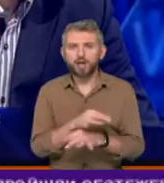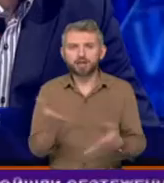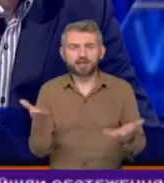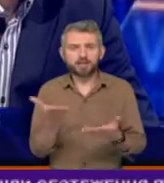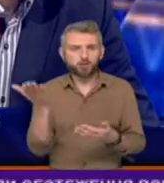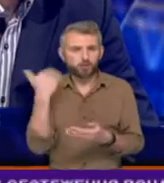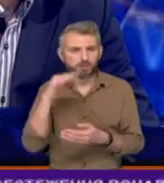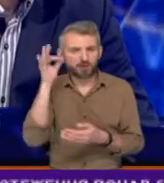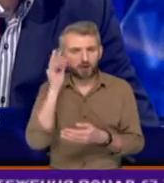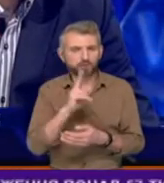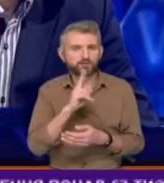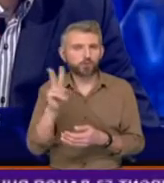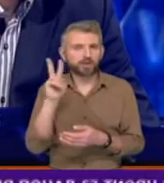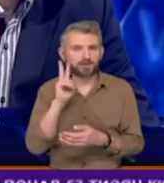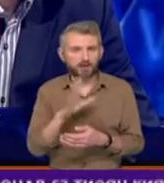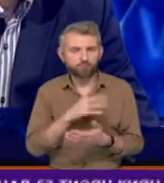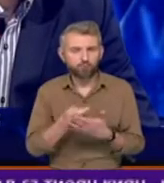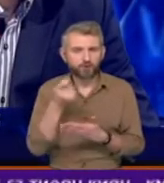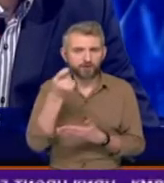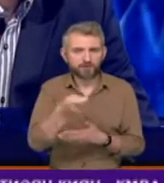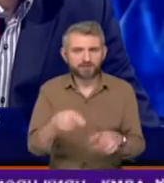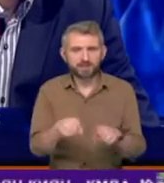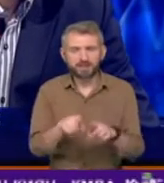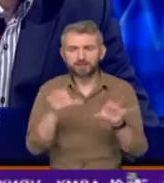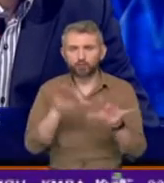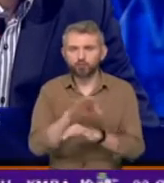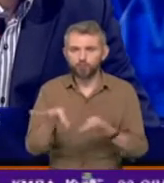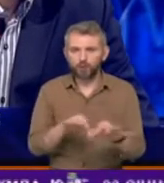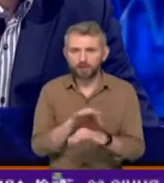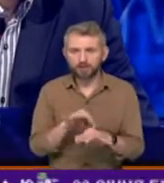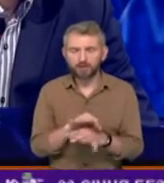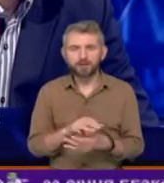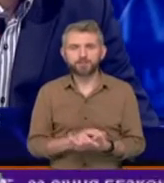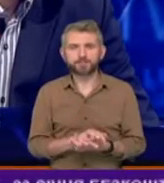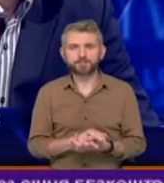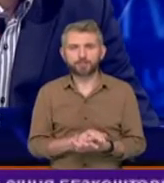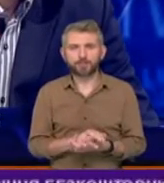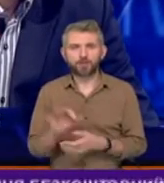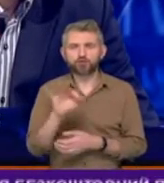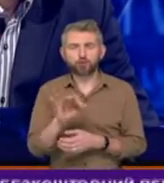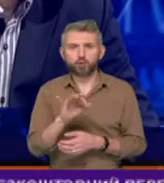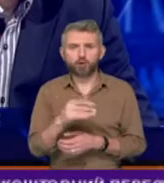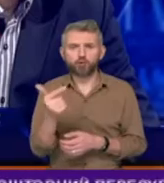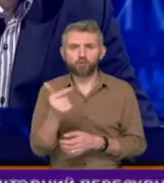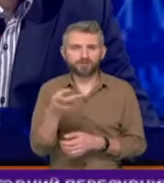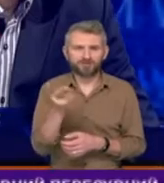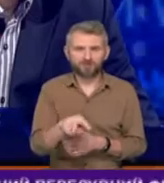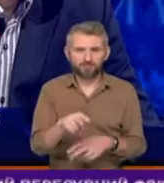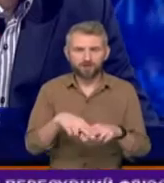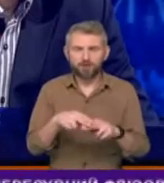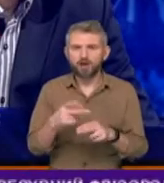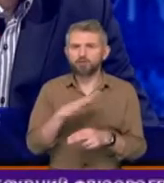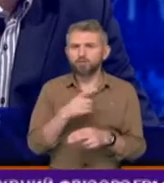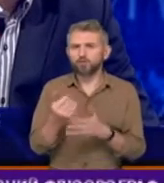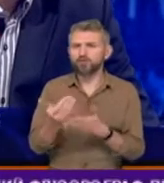тоді, пригадуєте, 2 роки назад подавався такий законопроєкт щодо подвійного громадянства. Був трохи раніше,